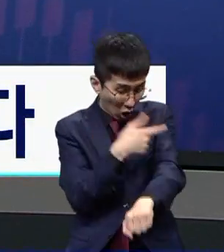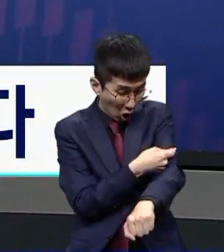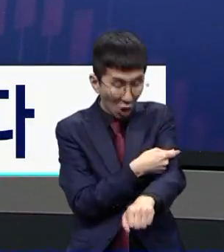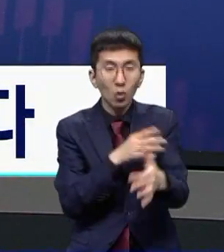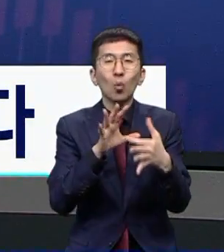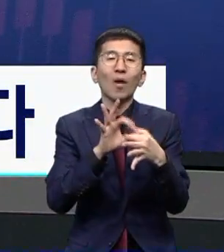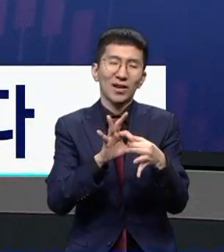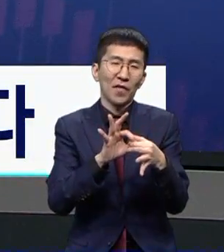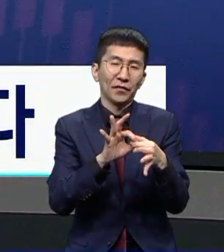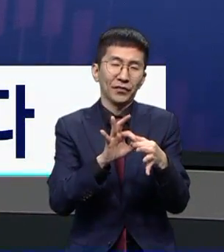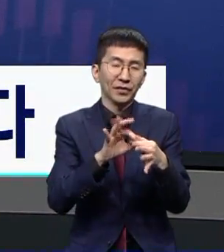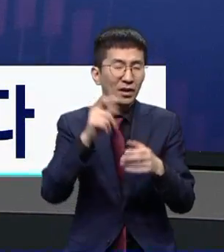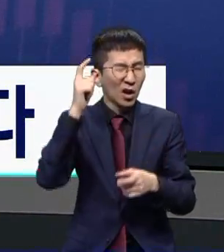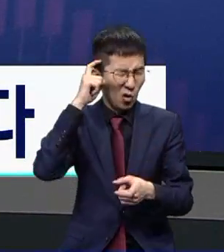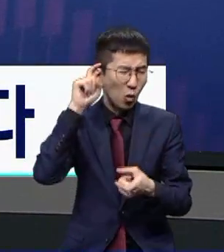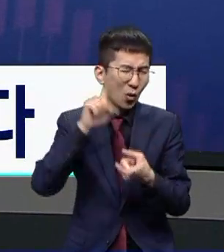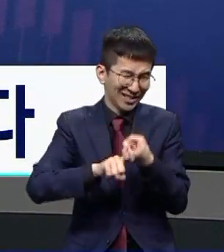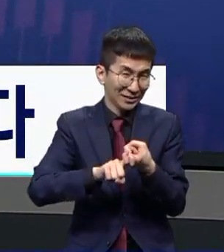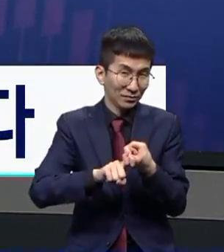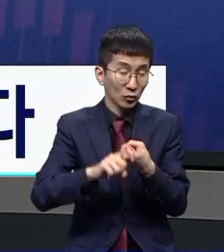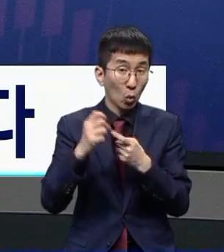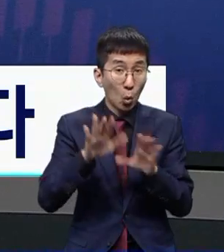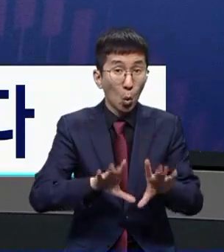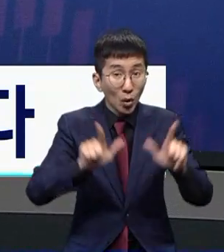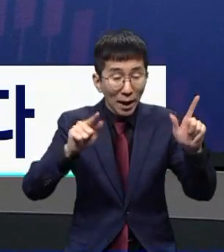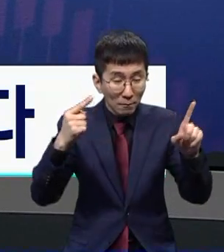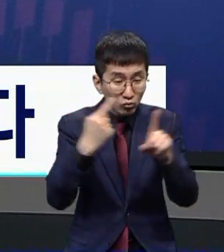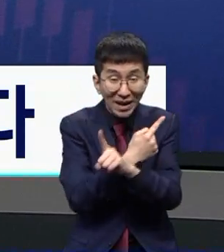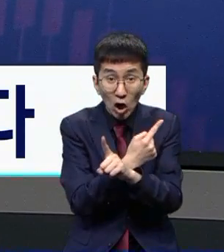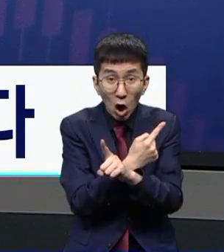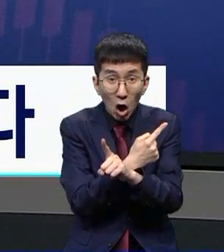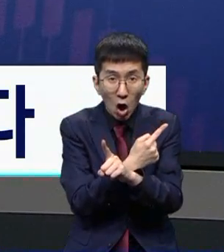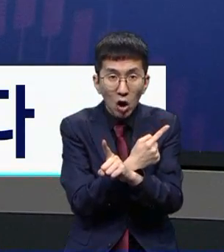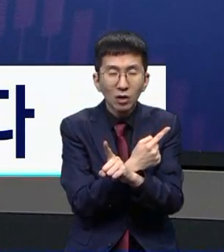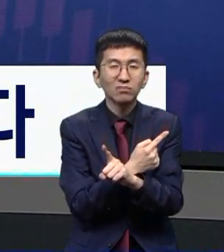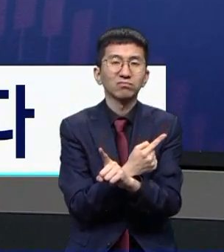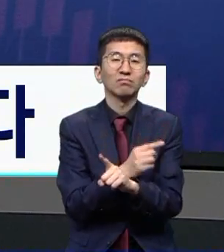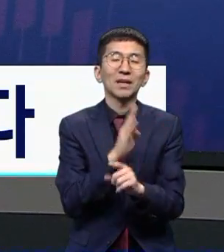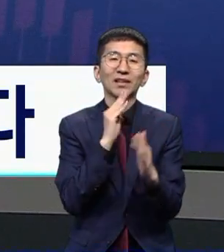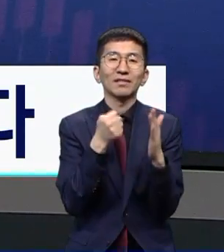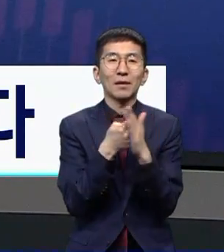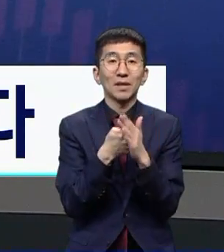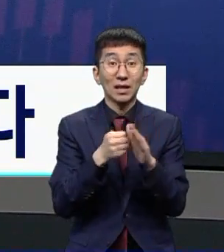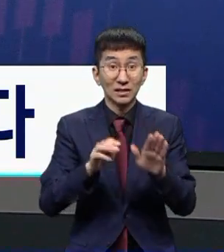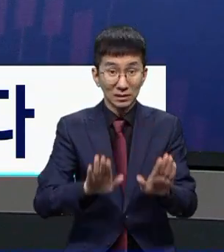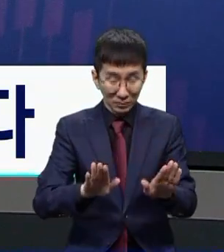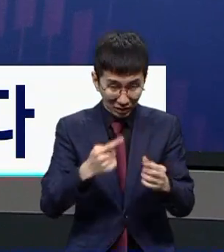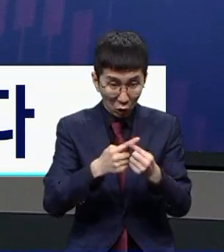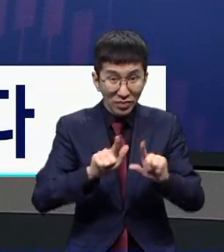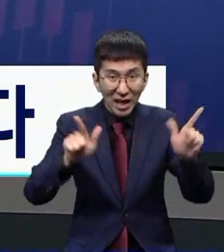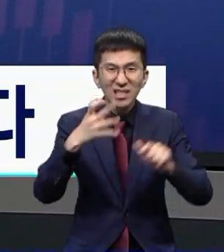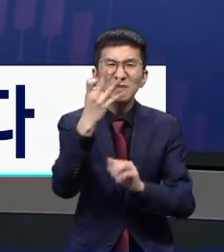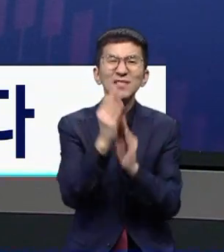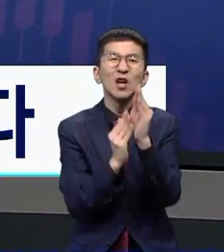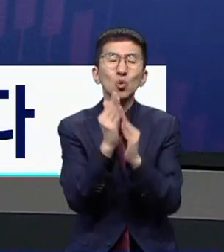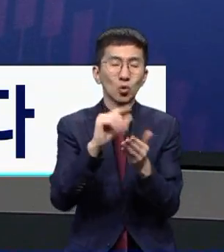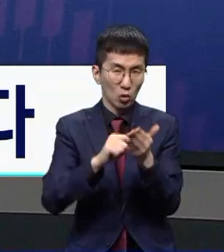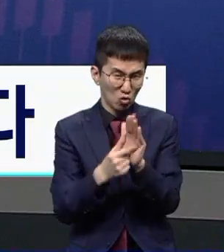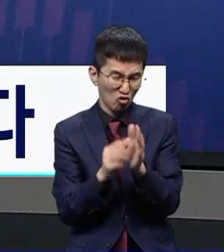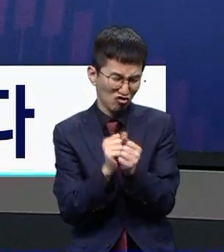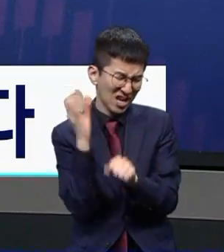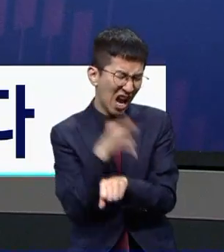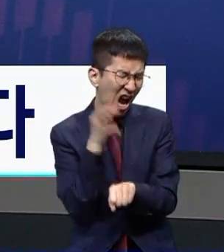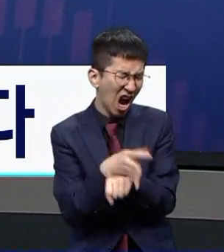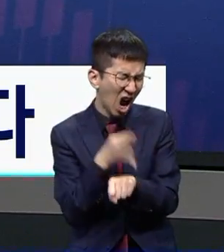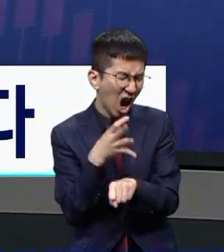큰 데다 올해부터 바뀐 청약 방식이 적용되면서 첫날에만 14조 원 넘는 돈이 몰렸습니다. 임태우 기자가